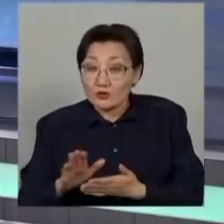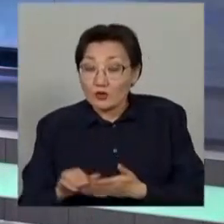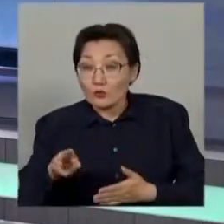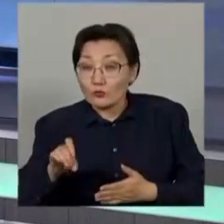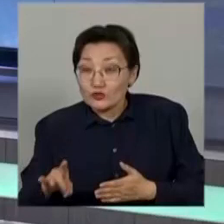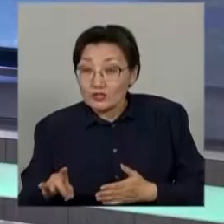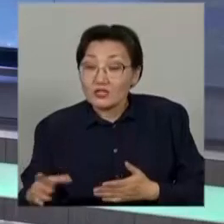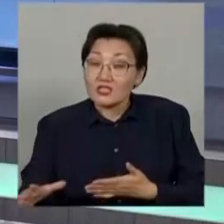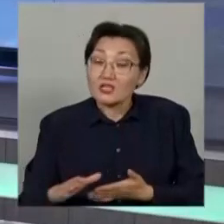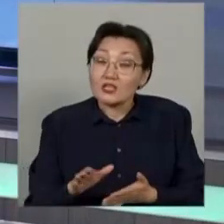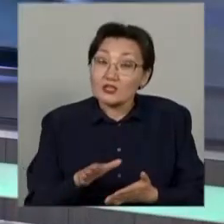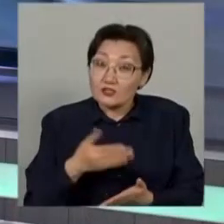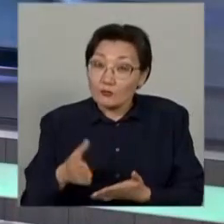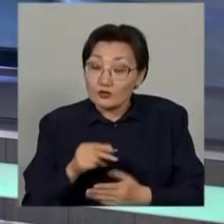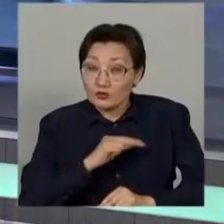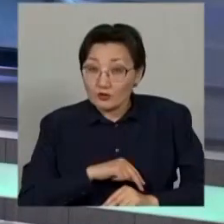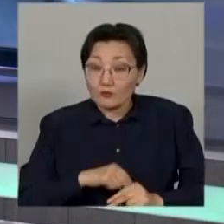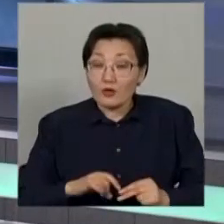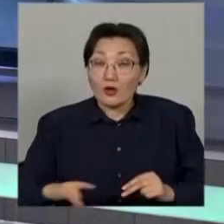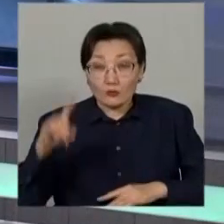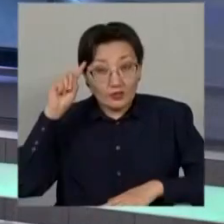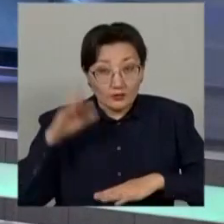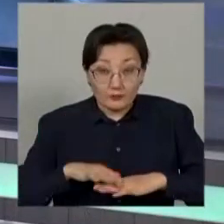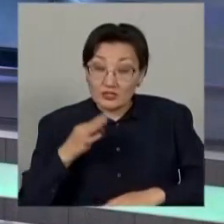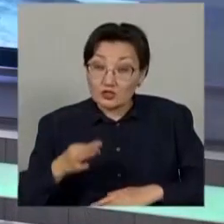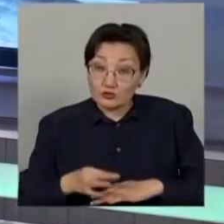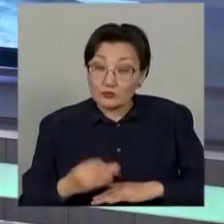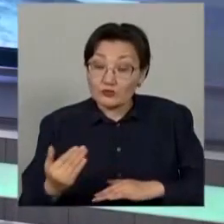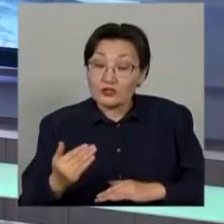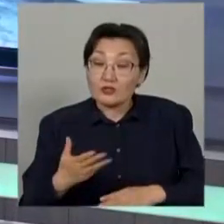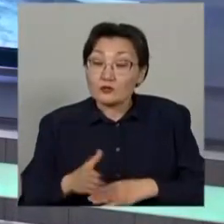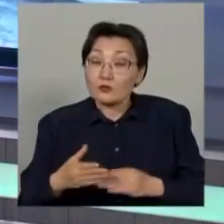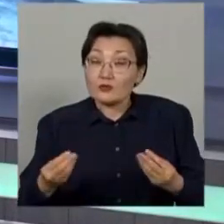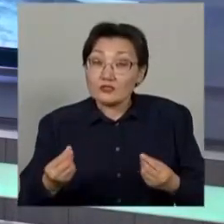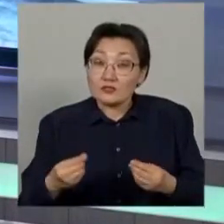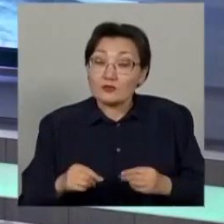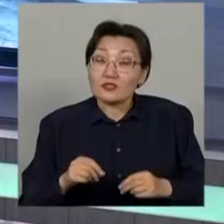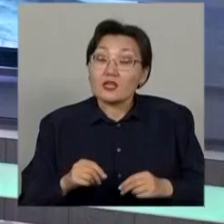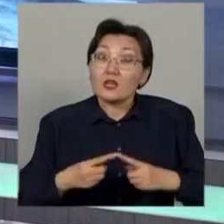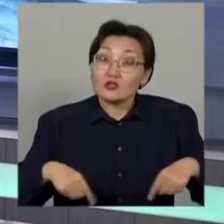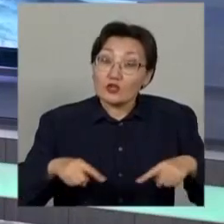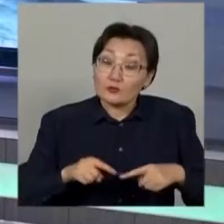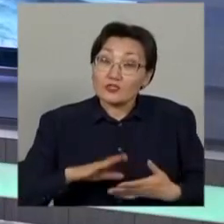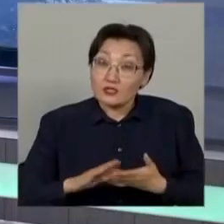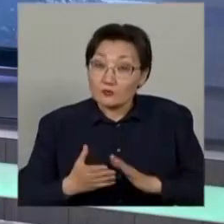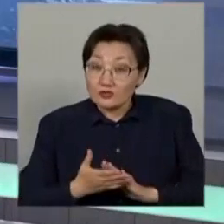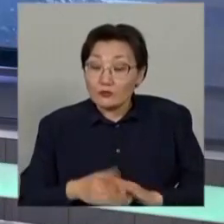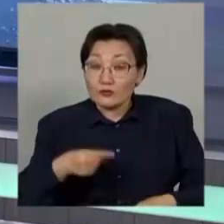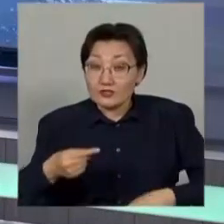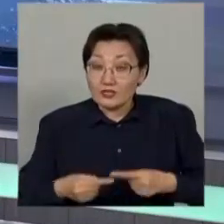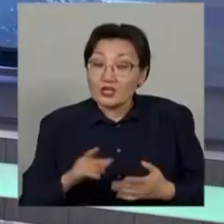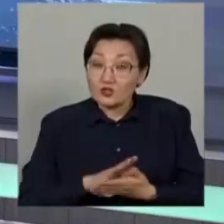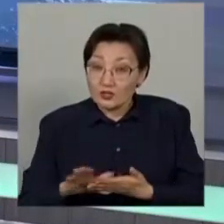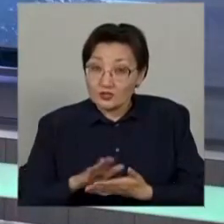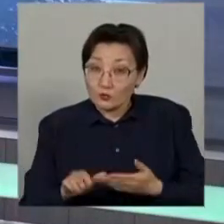сыпыру сынды жұмыстарға сәйкесінше аудан әкімдіктері жауапты болады. Олар бөлінген қаражатқа мердігерлермен келісімшарт жасасып,